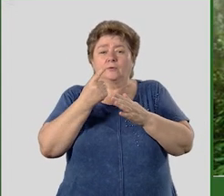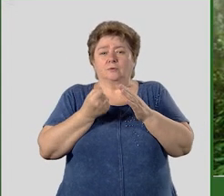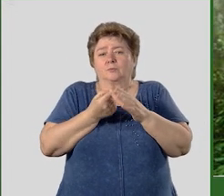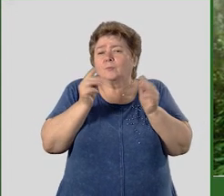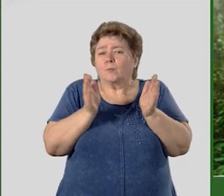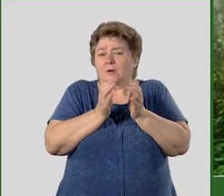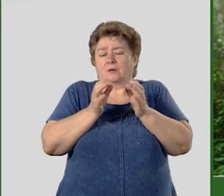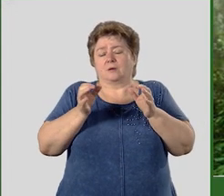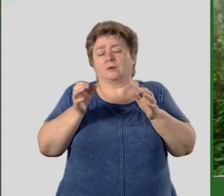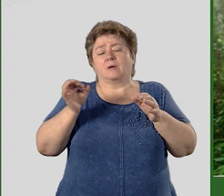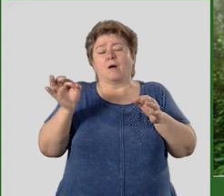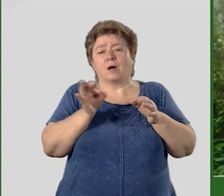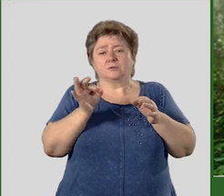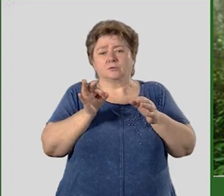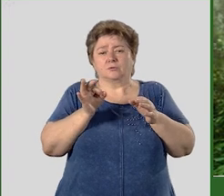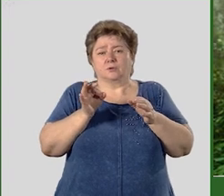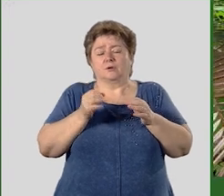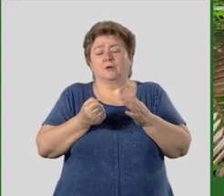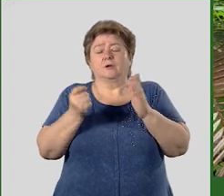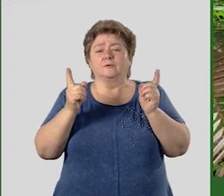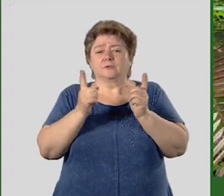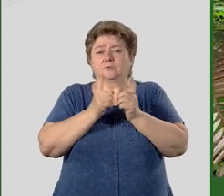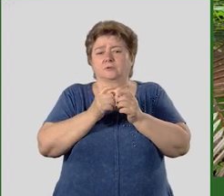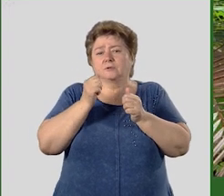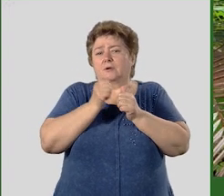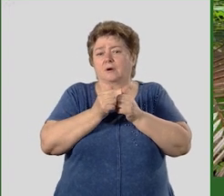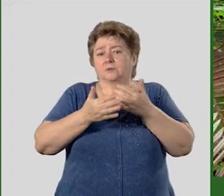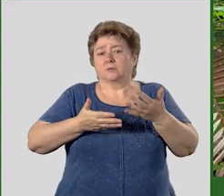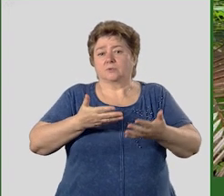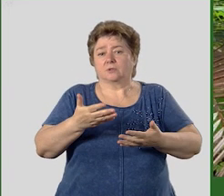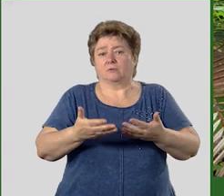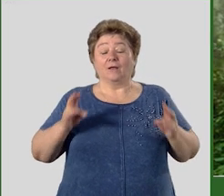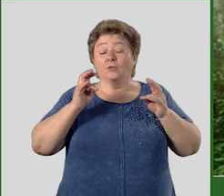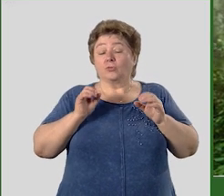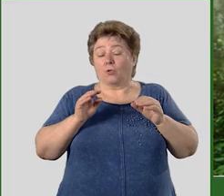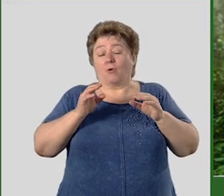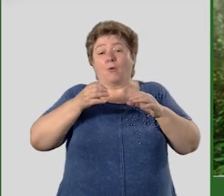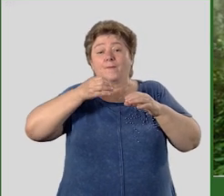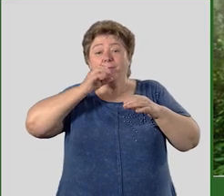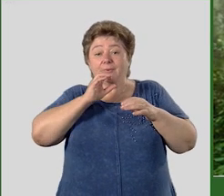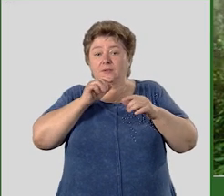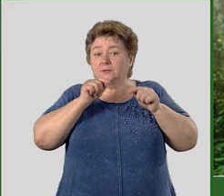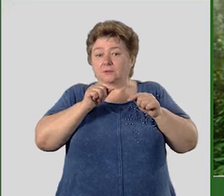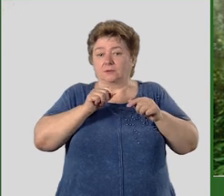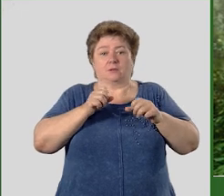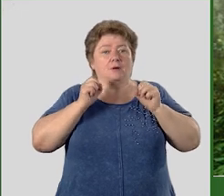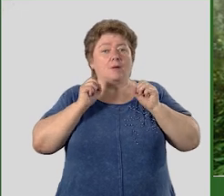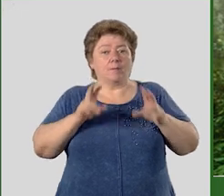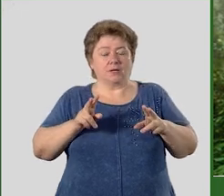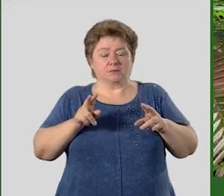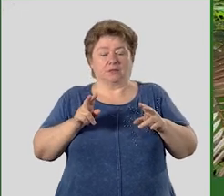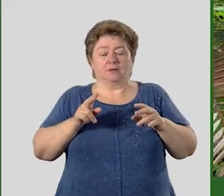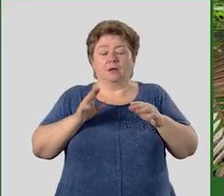ручейки, небольшие озерца встречаются на каждом шагу. Но вот пить из них крайне